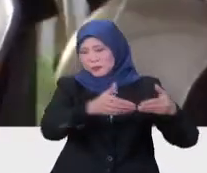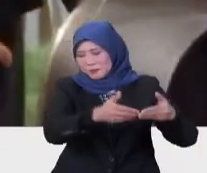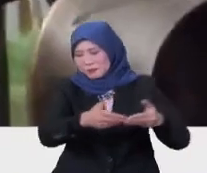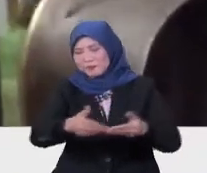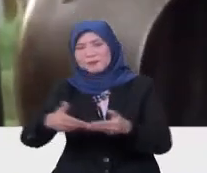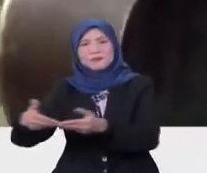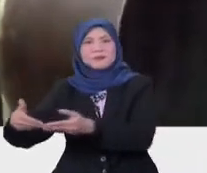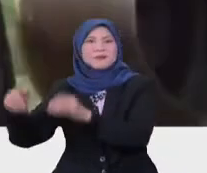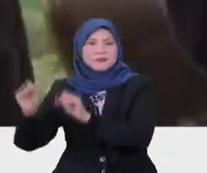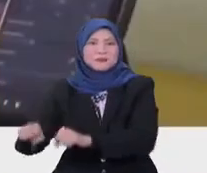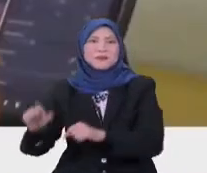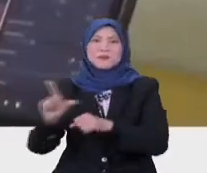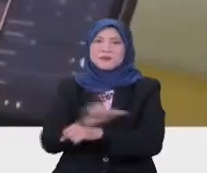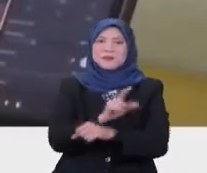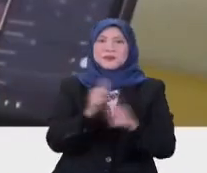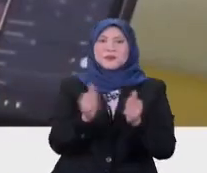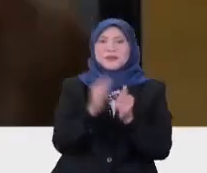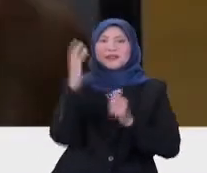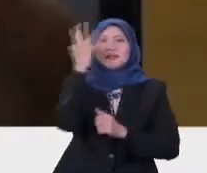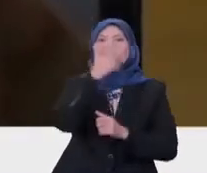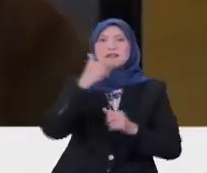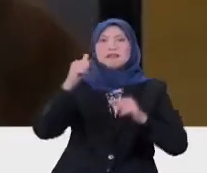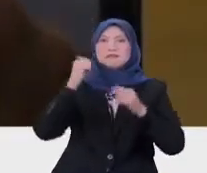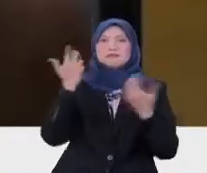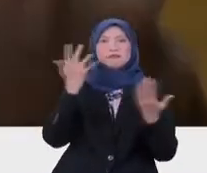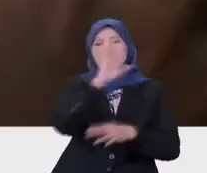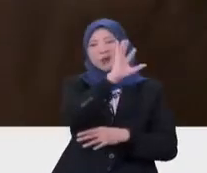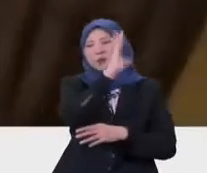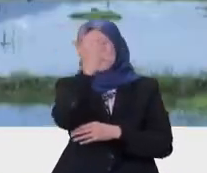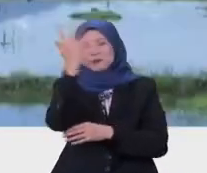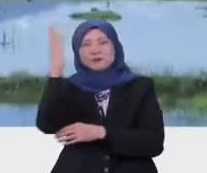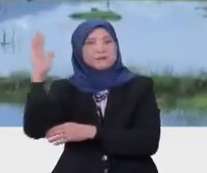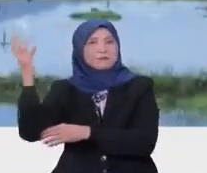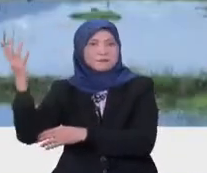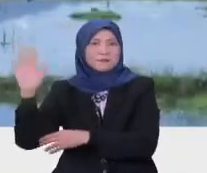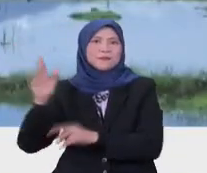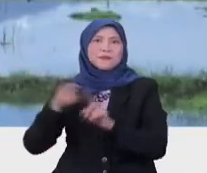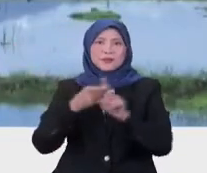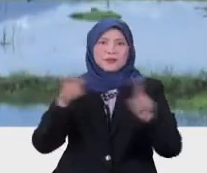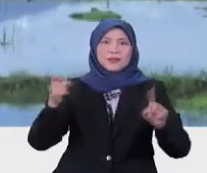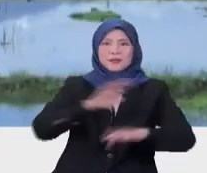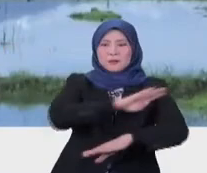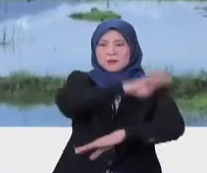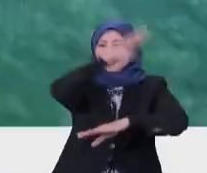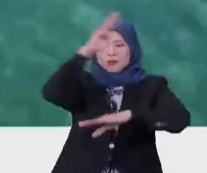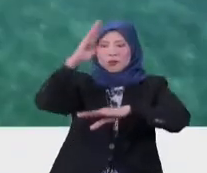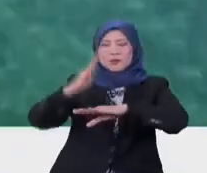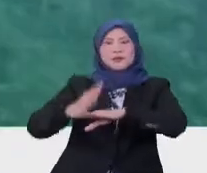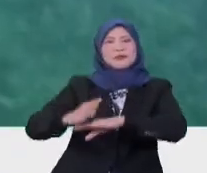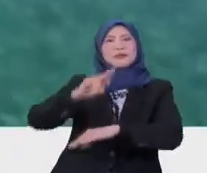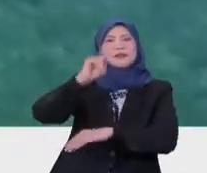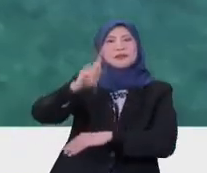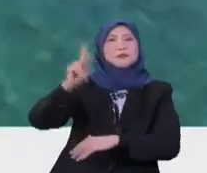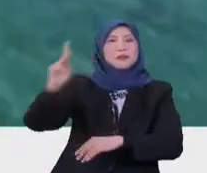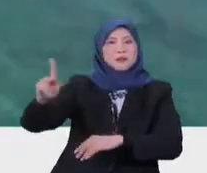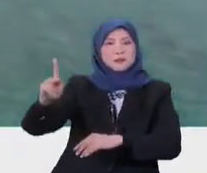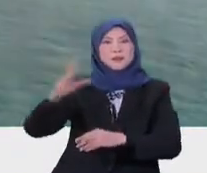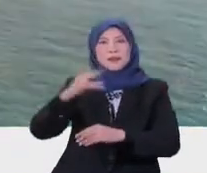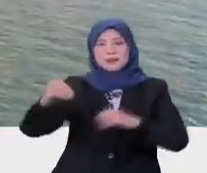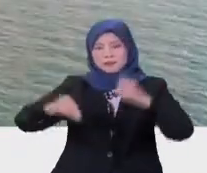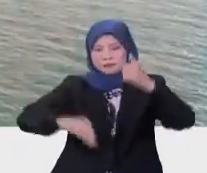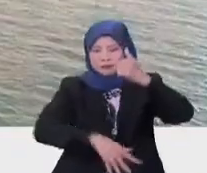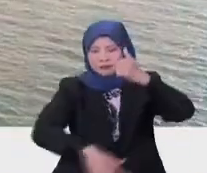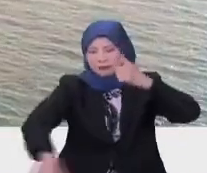malah menjadi pelengkap terhadap keindahan flora fauna yang dimiliki dari puncak Kinabalu sehingga dasar